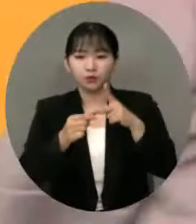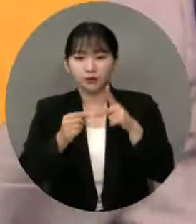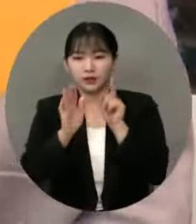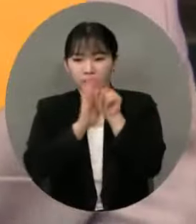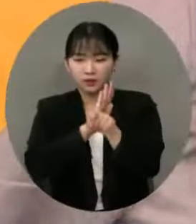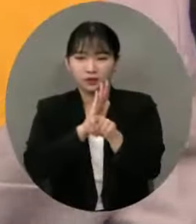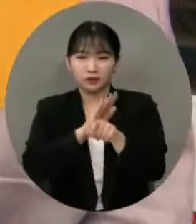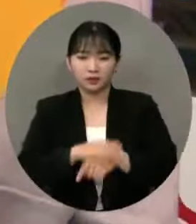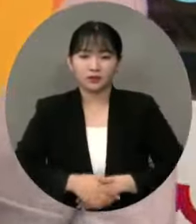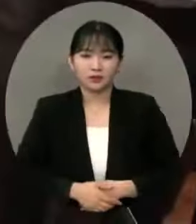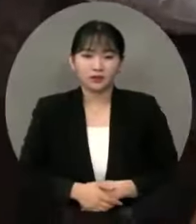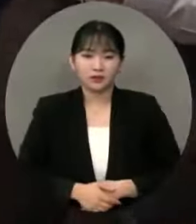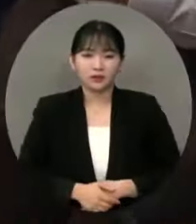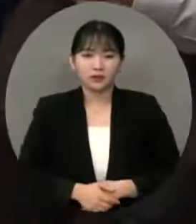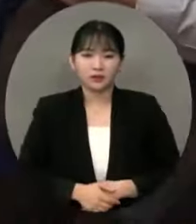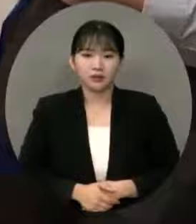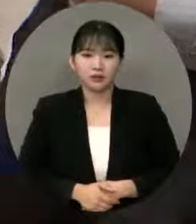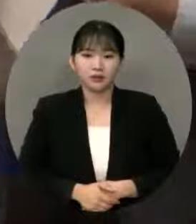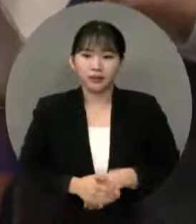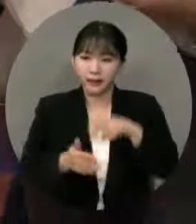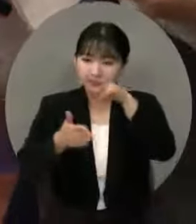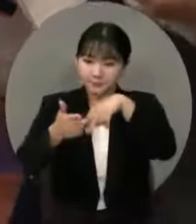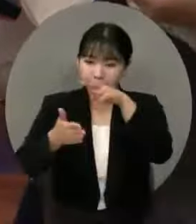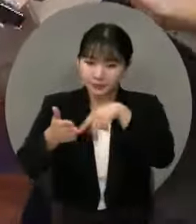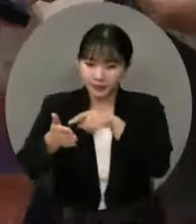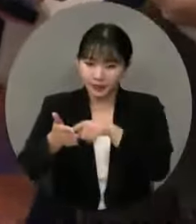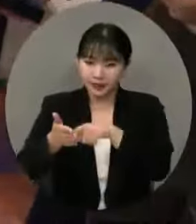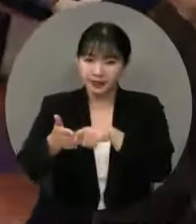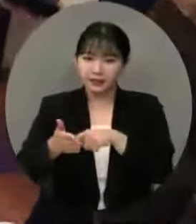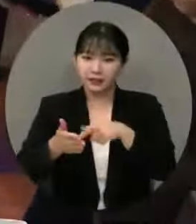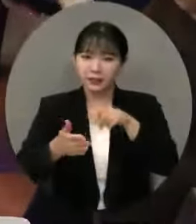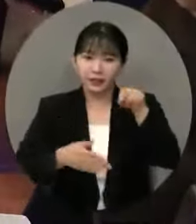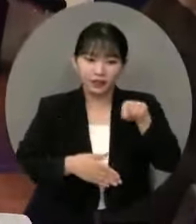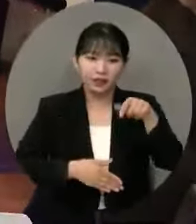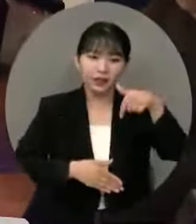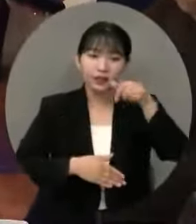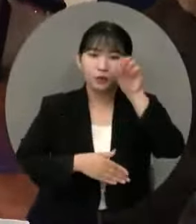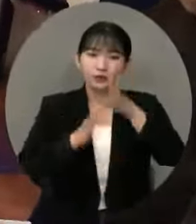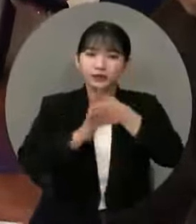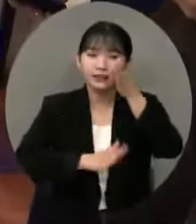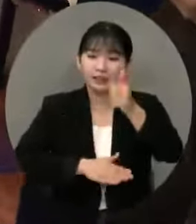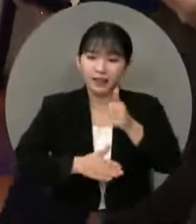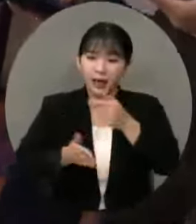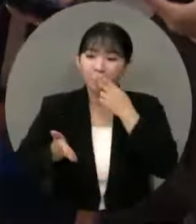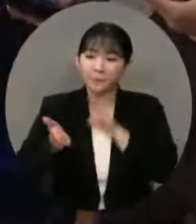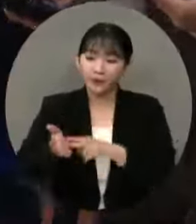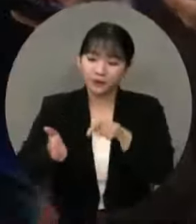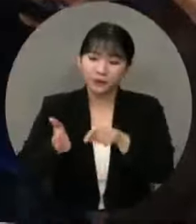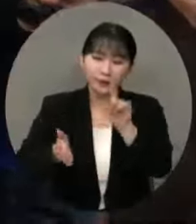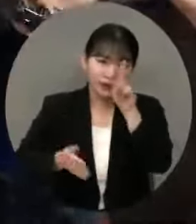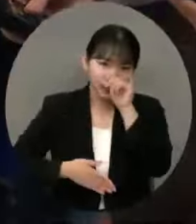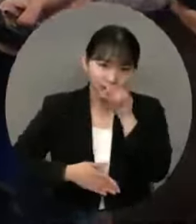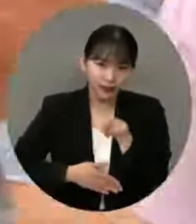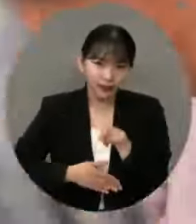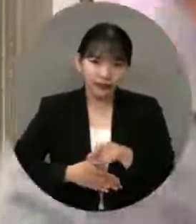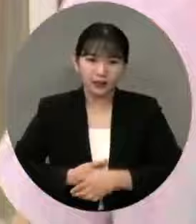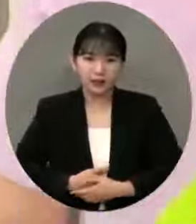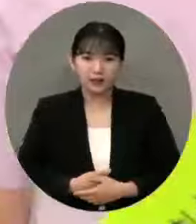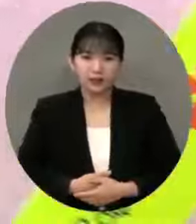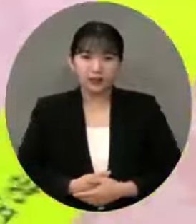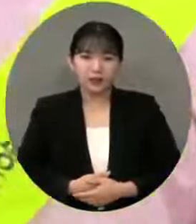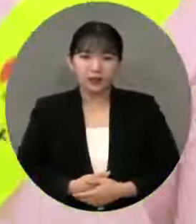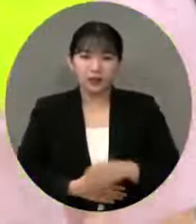번째입니다. 한번 사장이 한번 읽어보시라고. 예. 여기 저 강기정 시장이 한번 편지도 하나